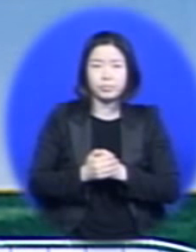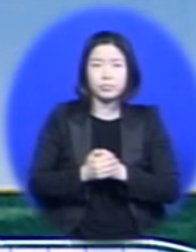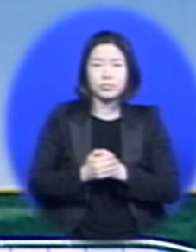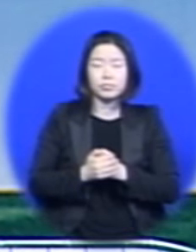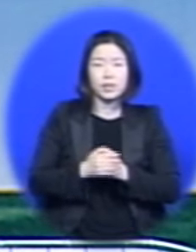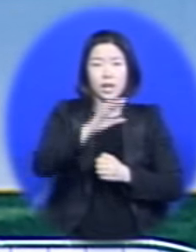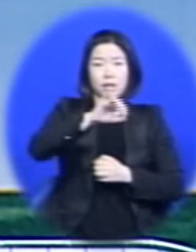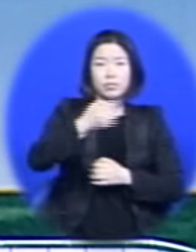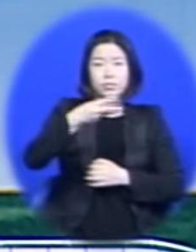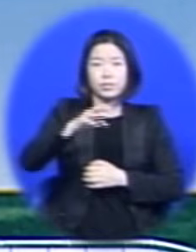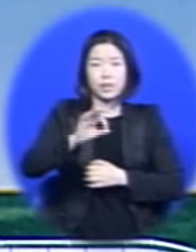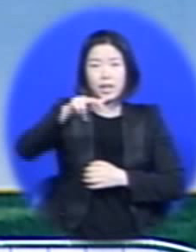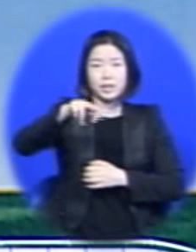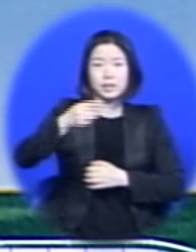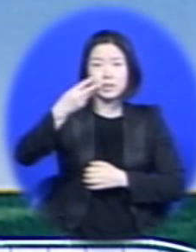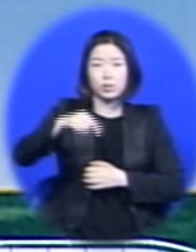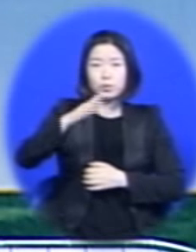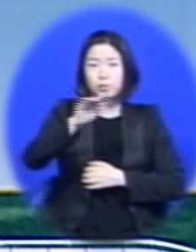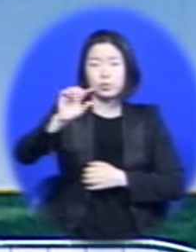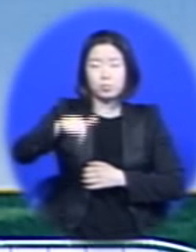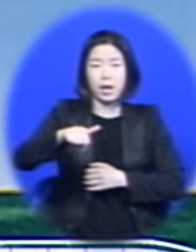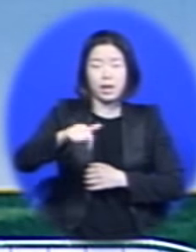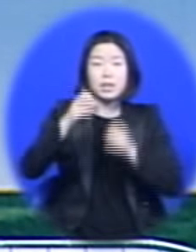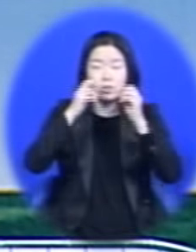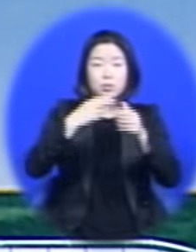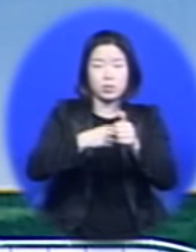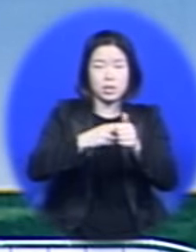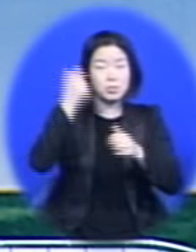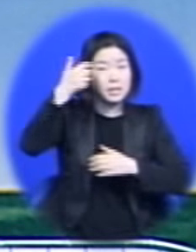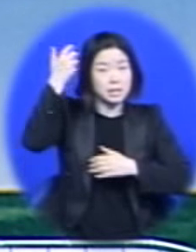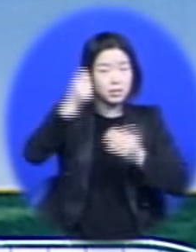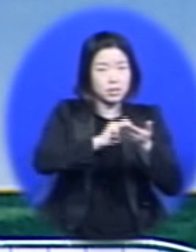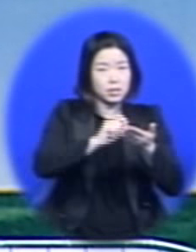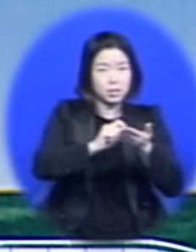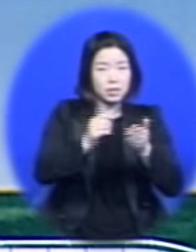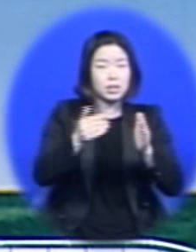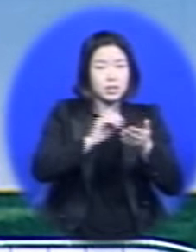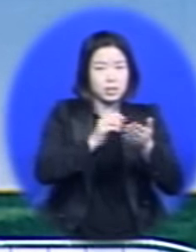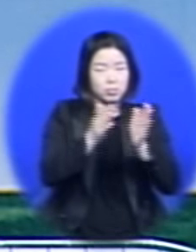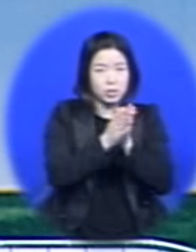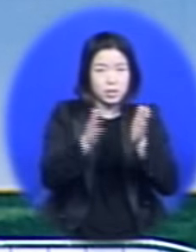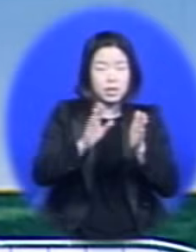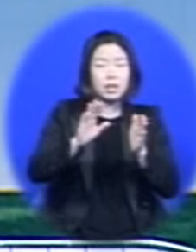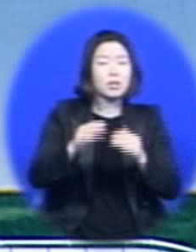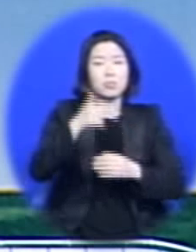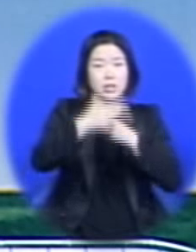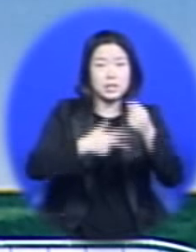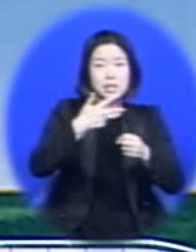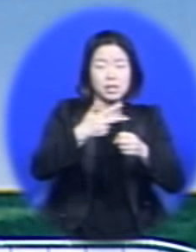것입니다. 프랭크 루박 선교사님은 영성 일기를 쓰신 지 7년 만에 일기의 처음